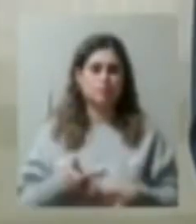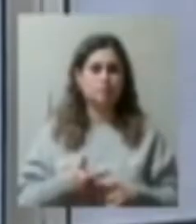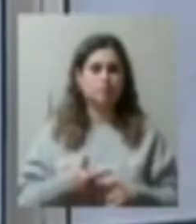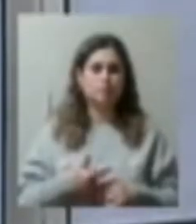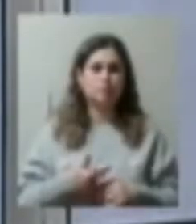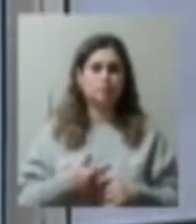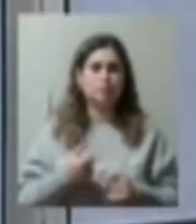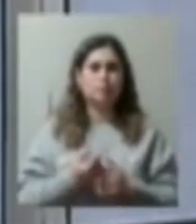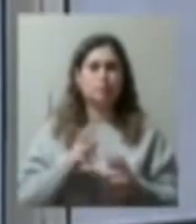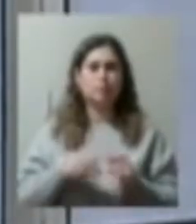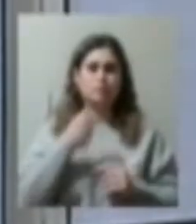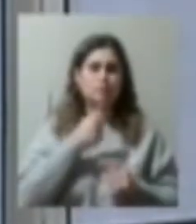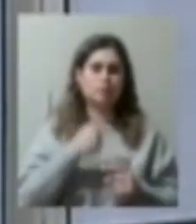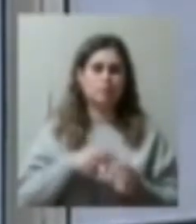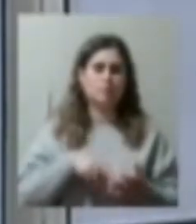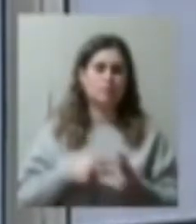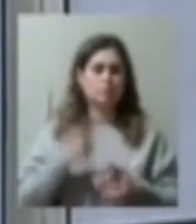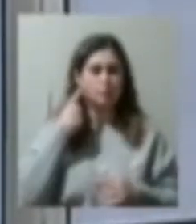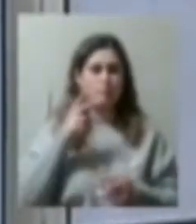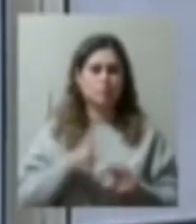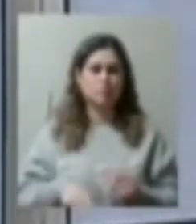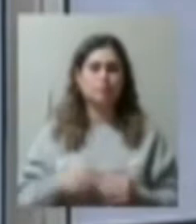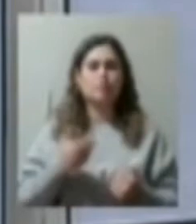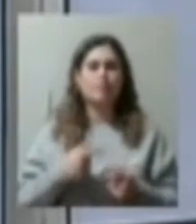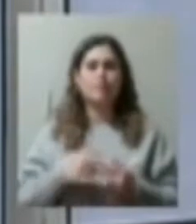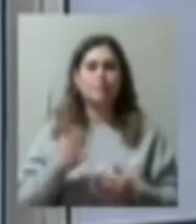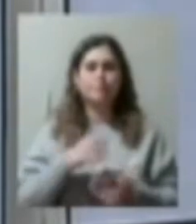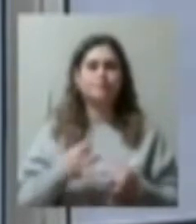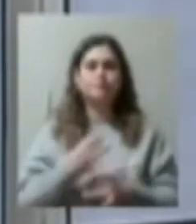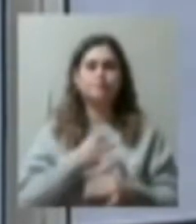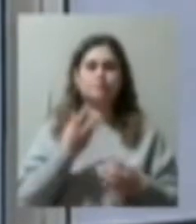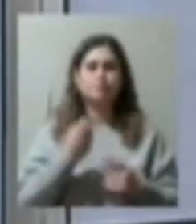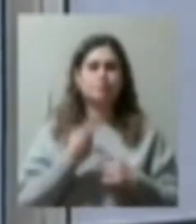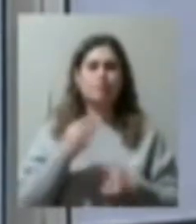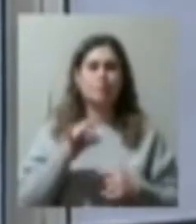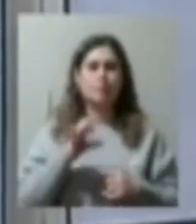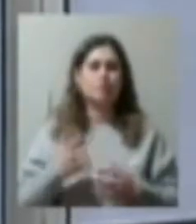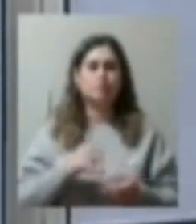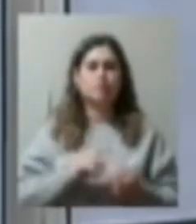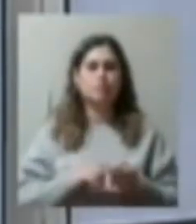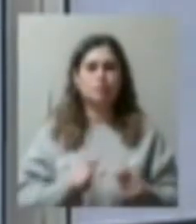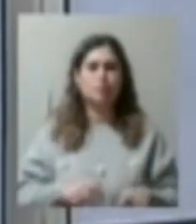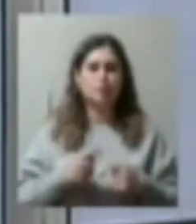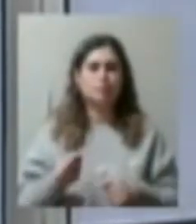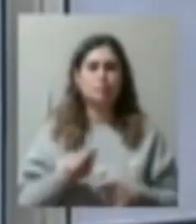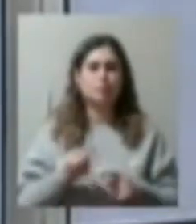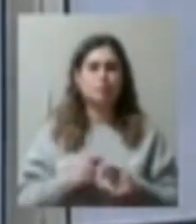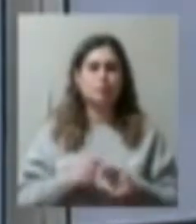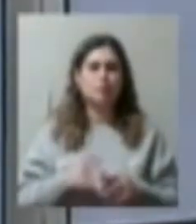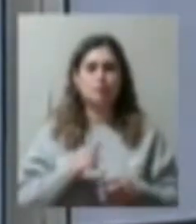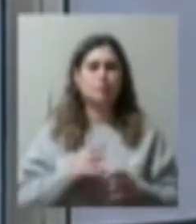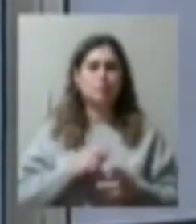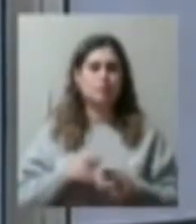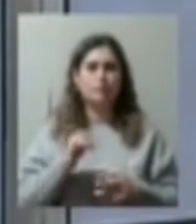До кінця року ви завершите цей процес. Ну, власне, давайте поговоримо ще з одним процесом, який пов'язаний з передачею землі. Це втрачає